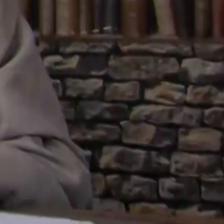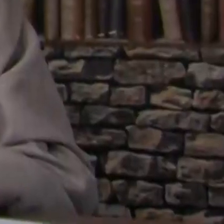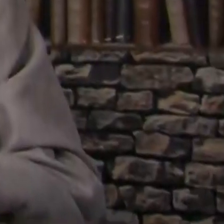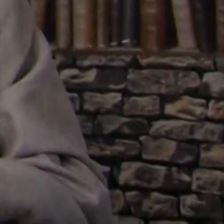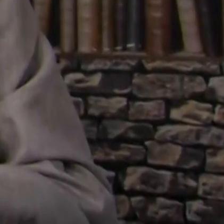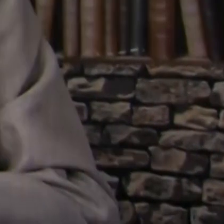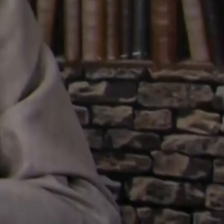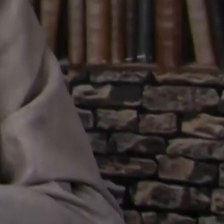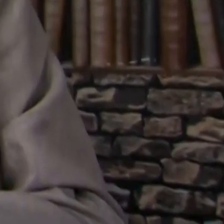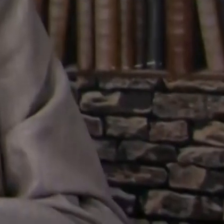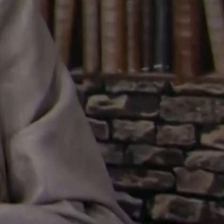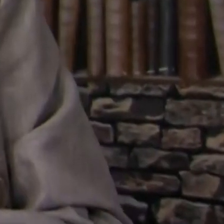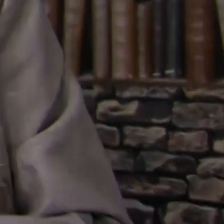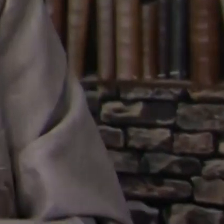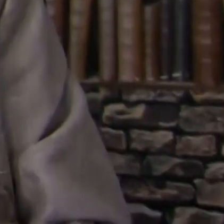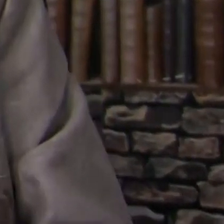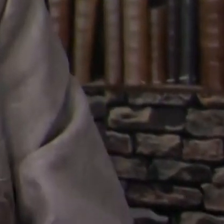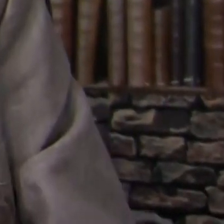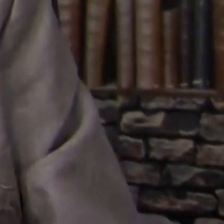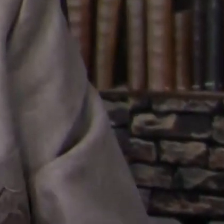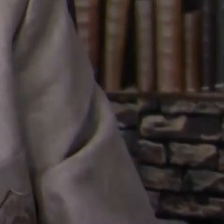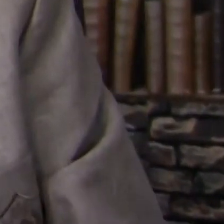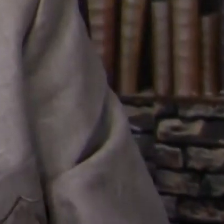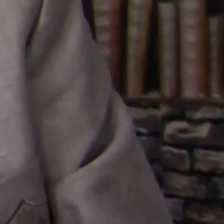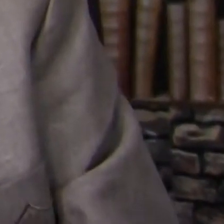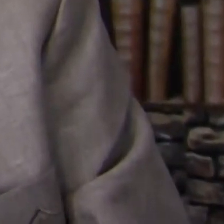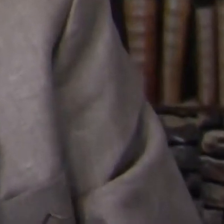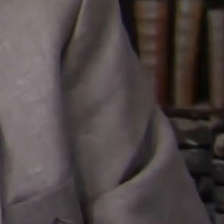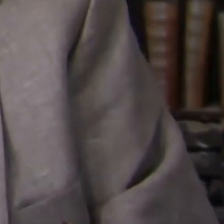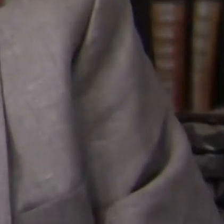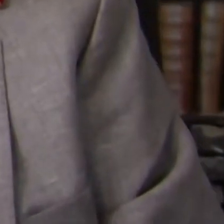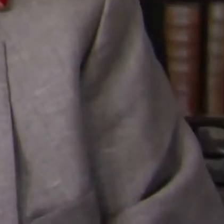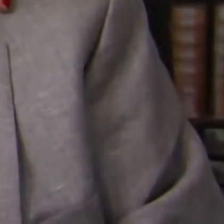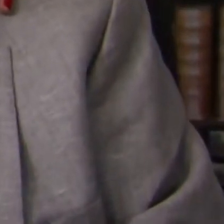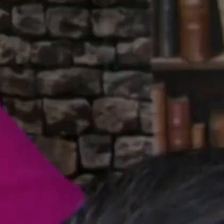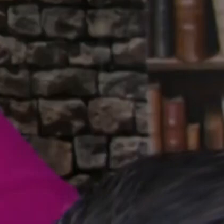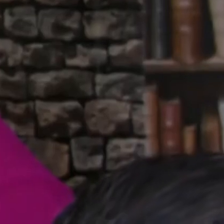ayran budalası bir halde. Şeval sahiplenircesine elini Timuçin'in omzuna atmış.